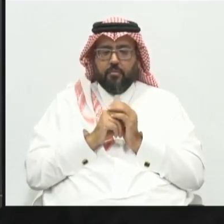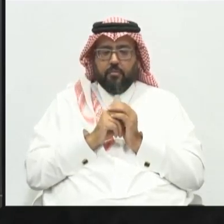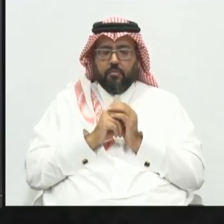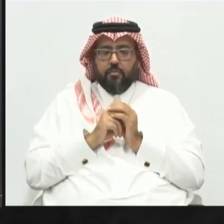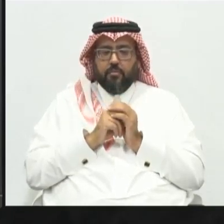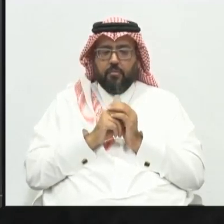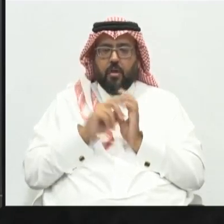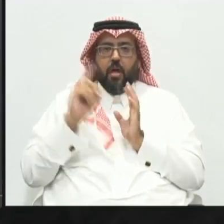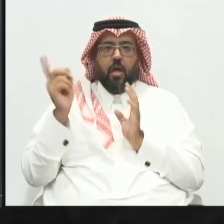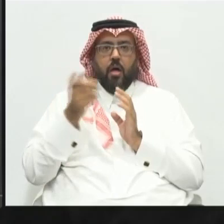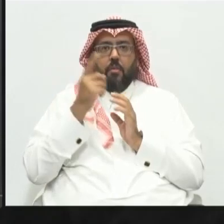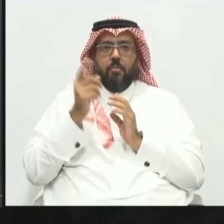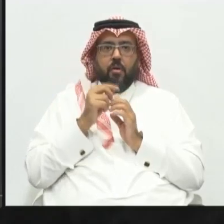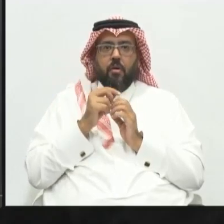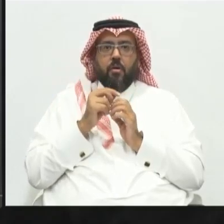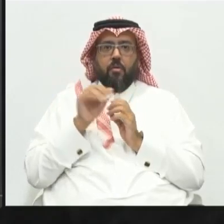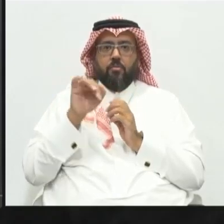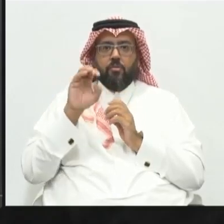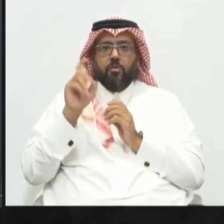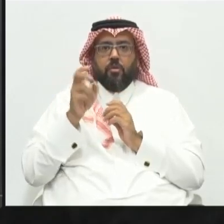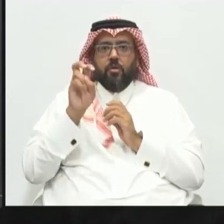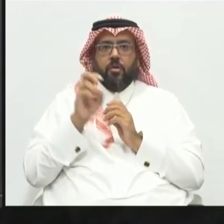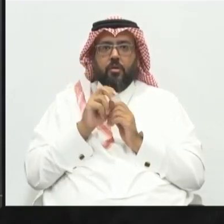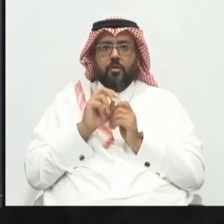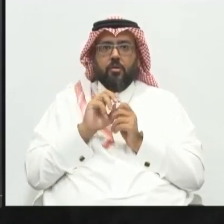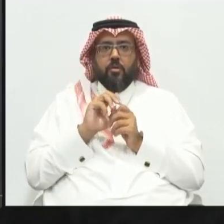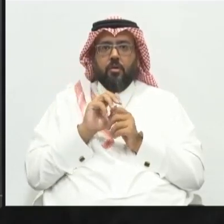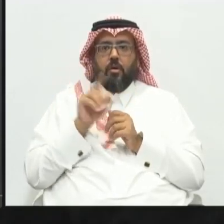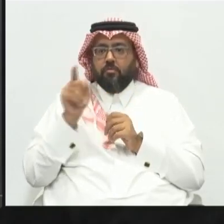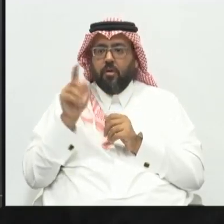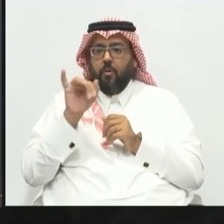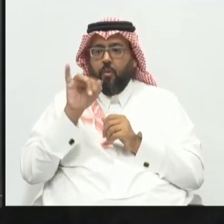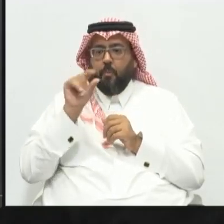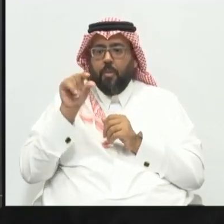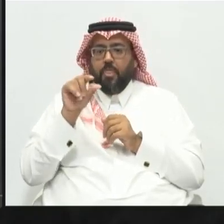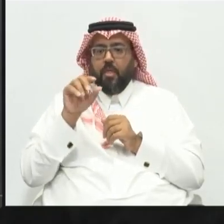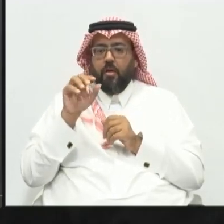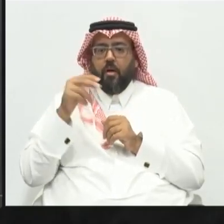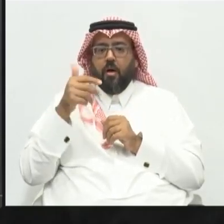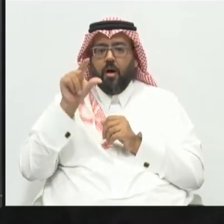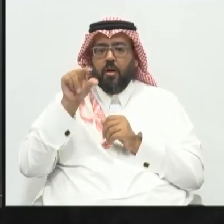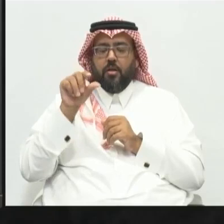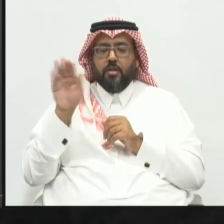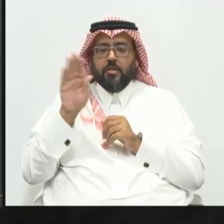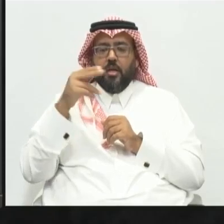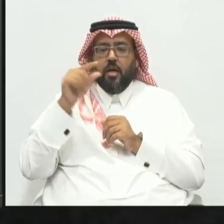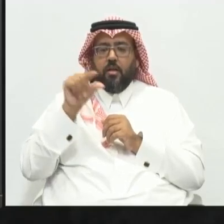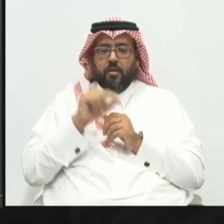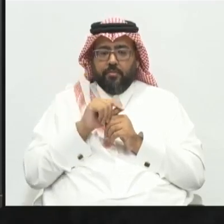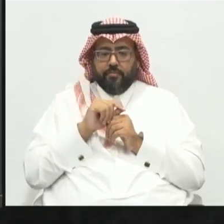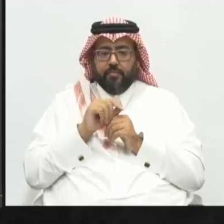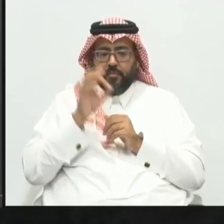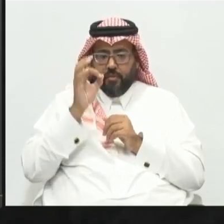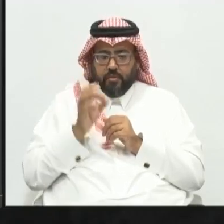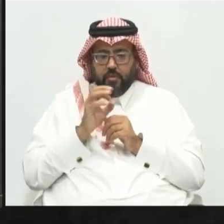بانها عامه ومجرده فلا تقصد محمد او خالد او سعد او غير ذلك من الاسماء وانما في